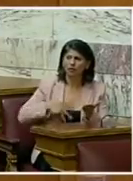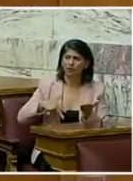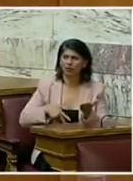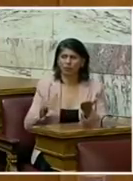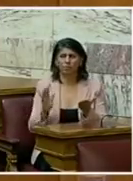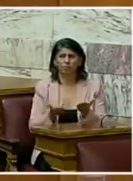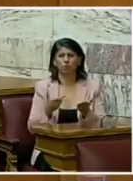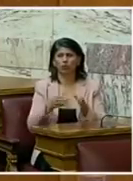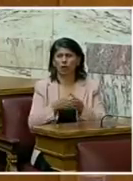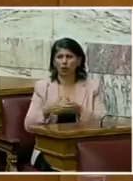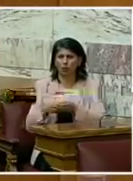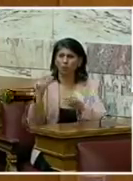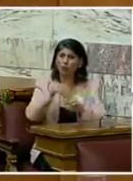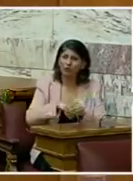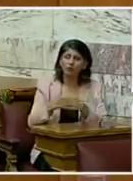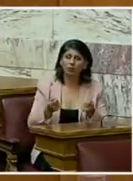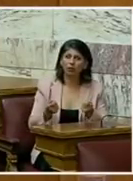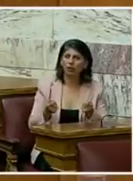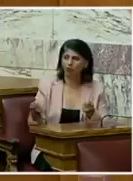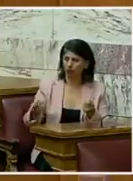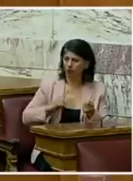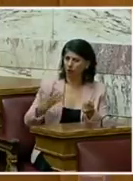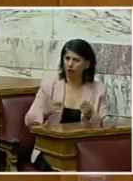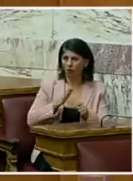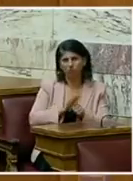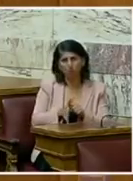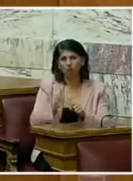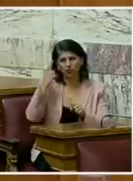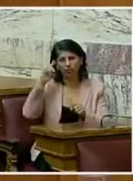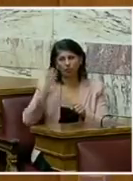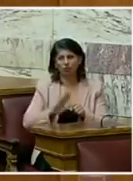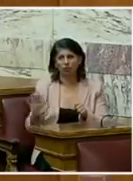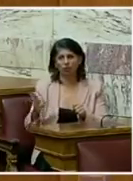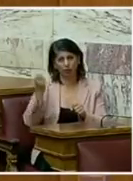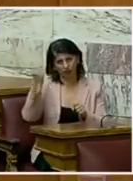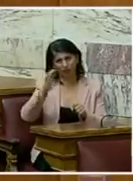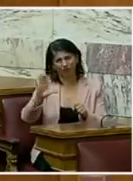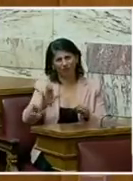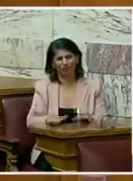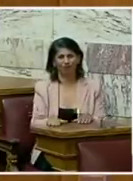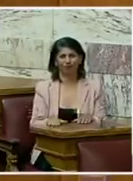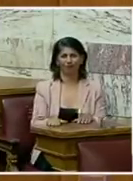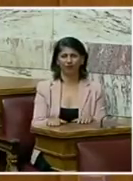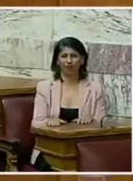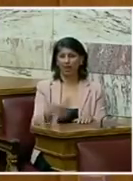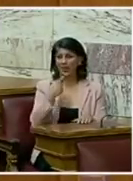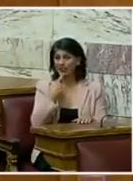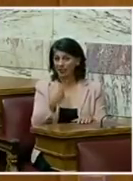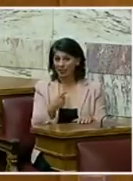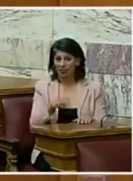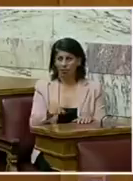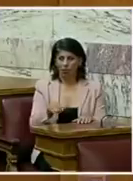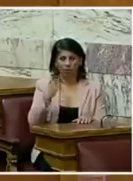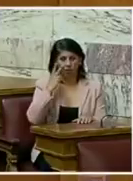κόμματα που τη συνθέτουν. Και μου απάντησε, έχω πλήρη άγνοια. Κρατήστε το αυτό. Σας λέω, άρα λοιπόν τώρα να δούμε τη